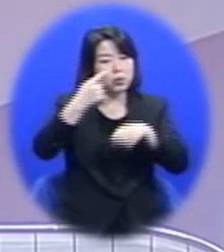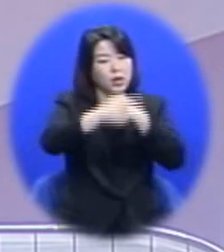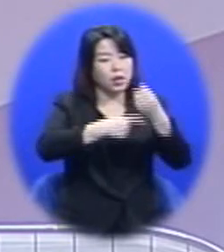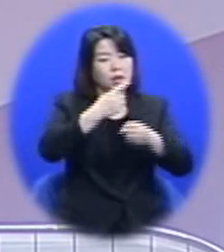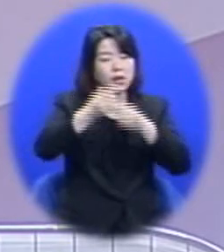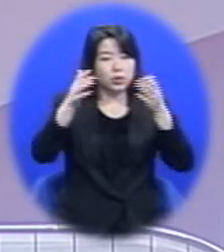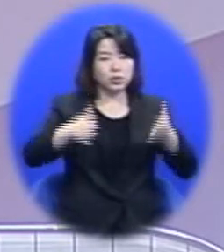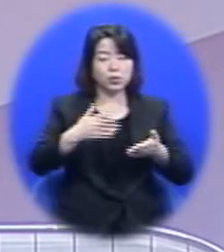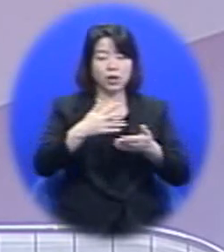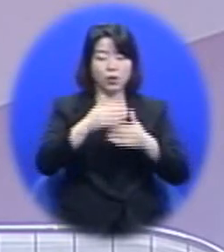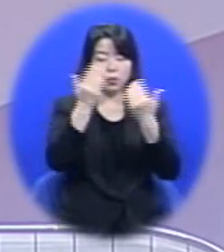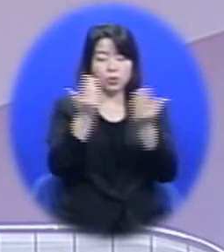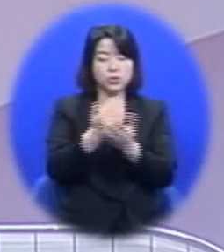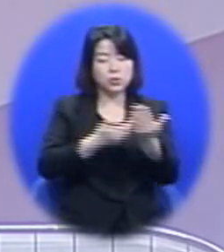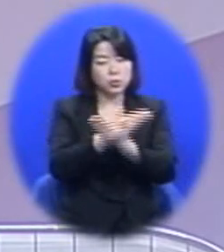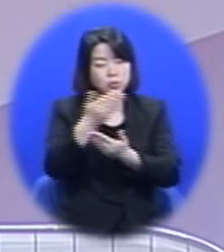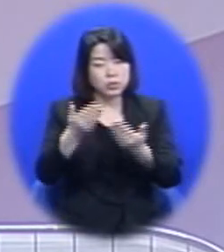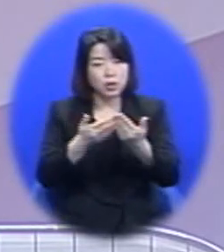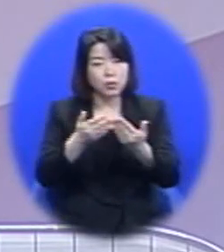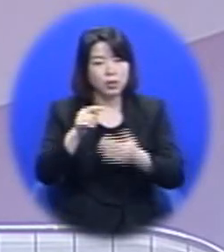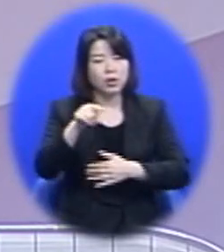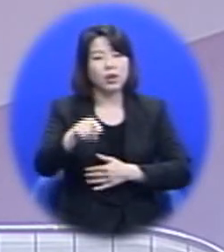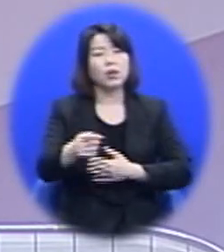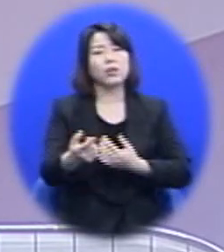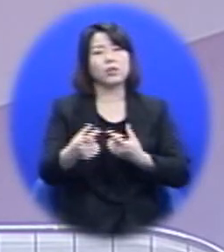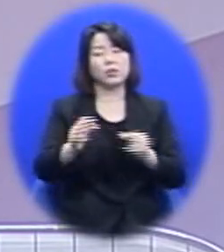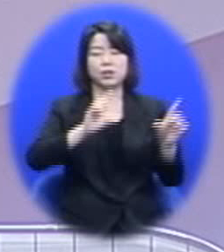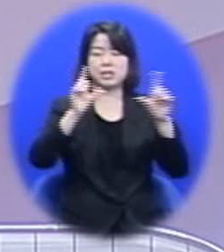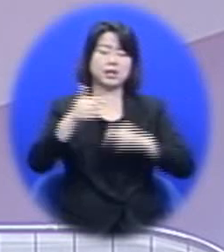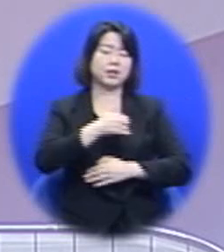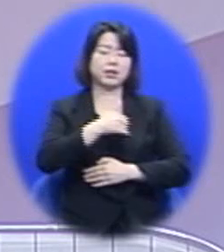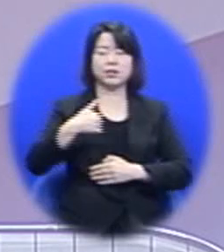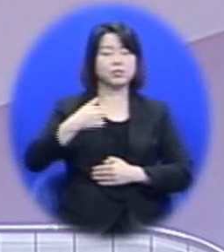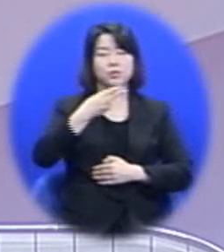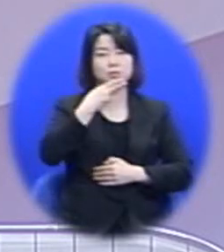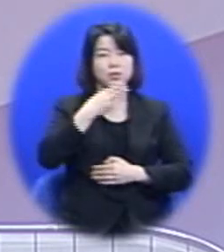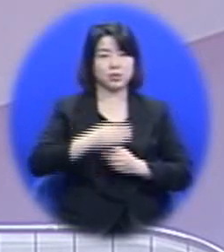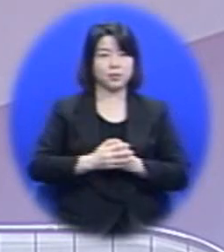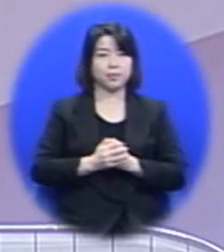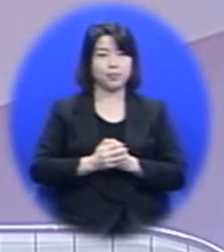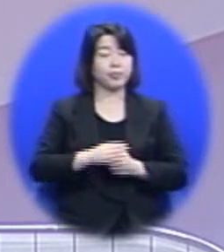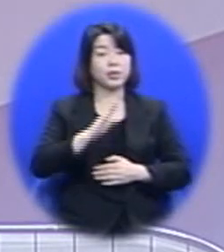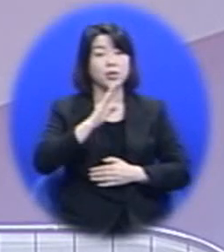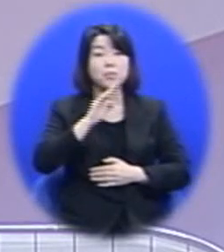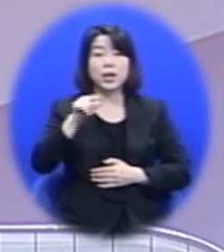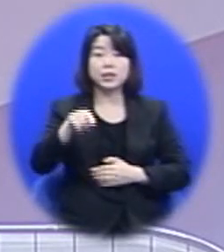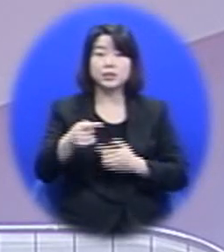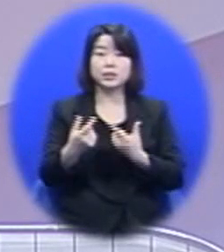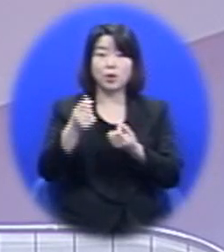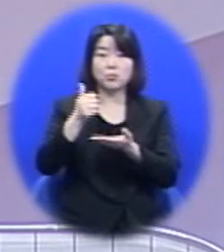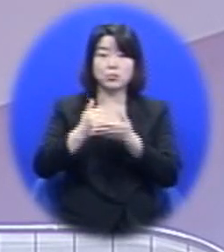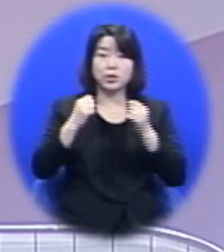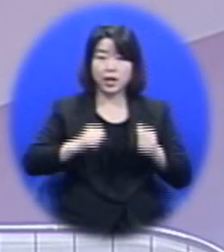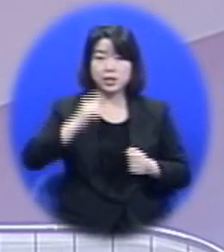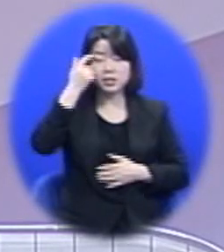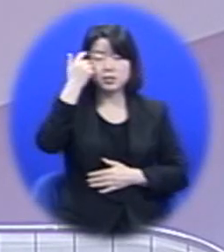주님과 온전히 교제하고 저는 살 자신이 없습니다. 정말 그런 분이 계십니까?